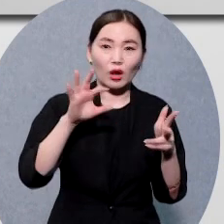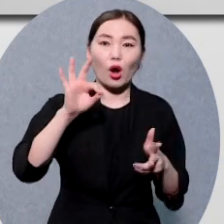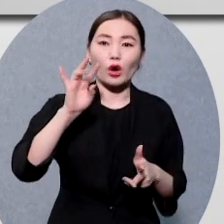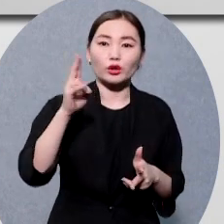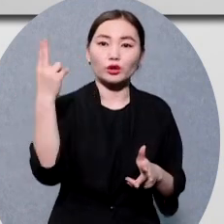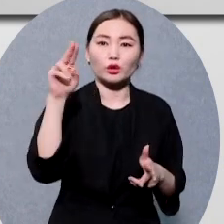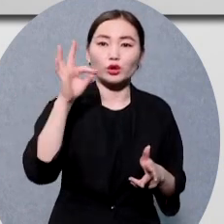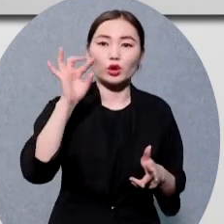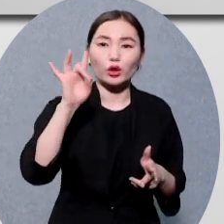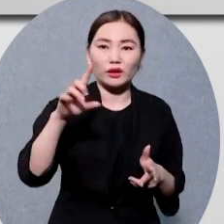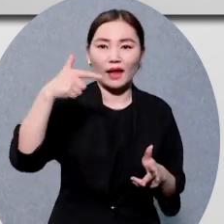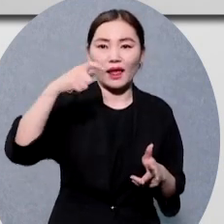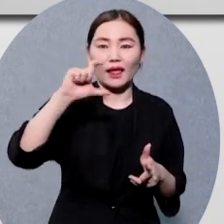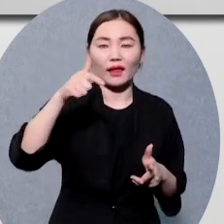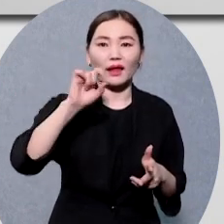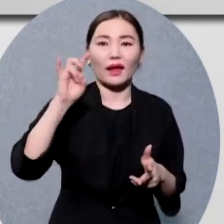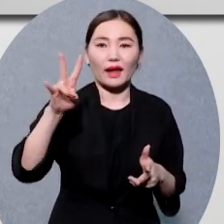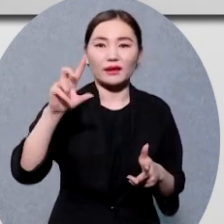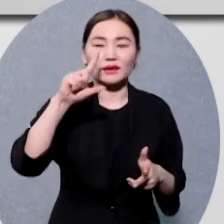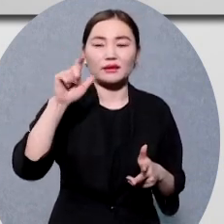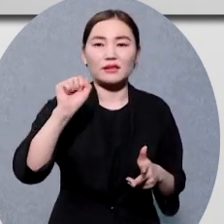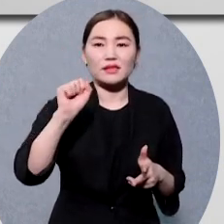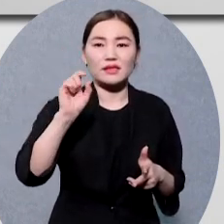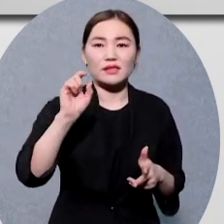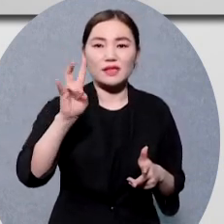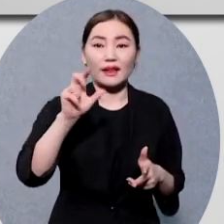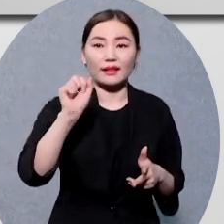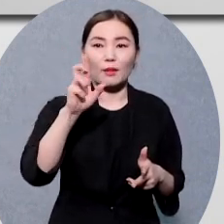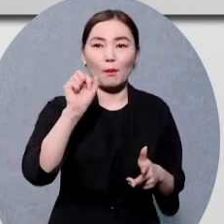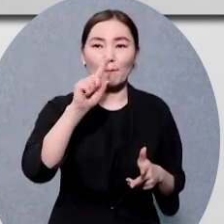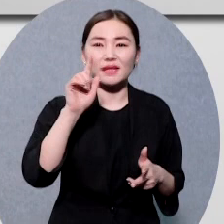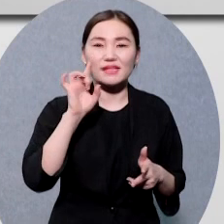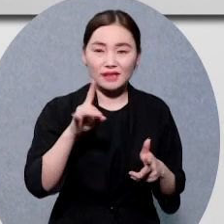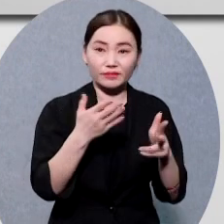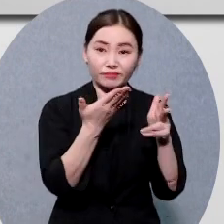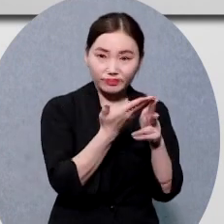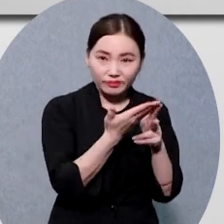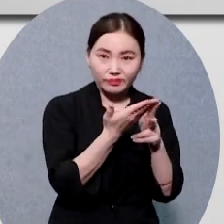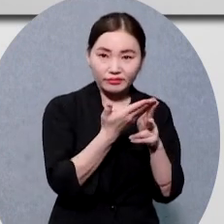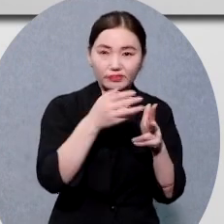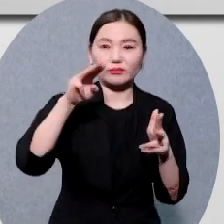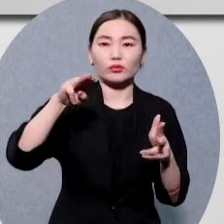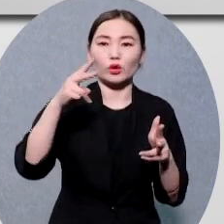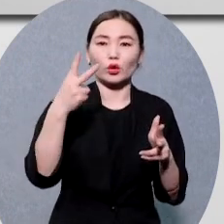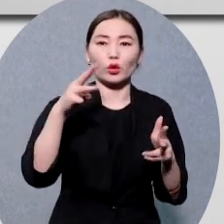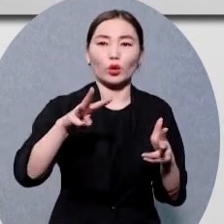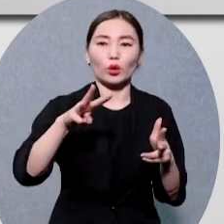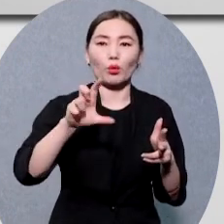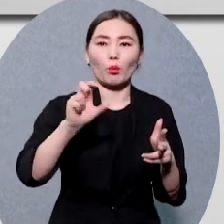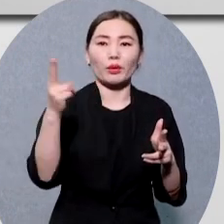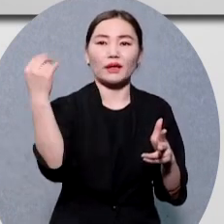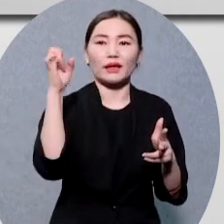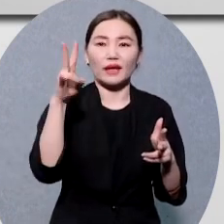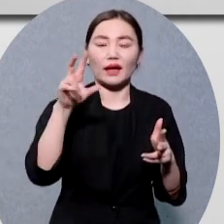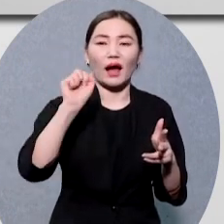эрч хүчтэй бодлогыг бол явуулж байсан. Тухайлбал өндөр гэгээн зан базар, төмдийн алтан хан, түмэн засагтхан нар бол одоо багш